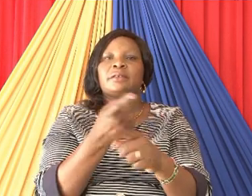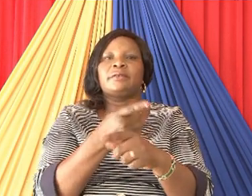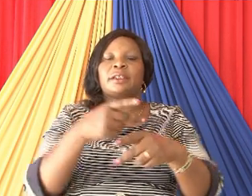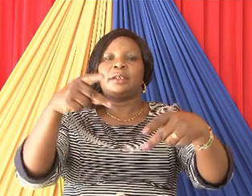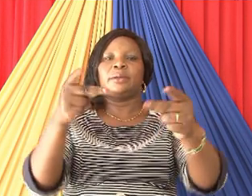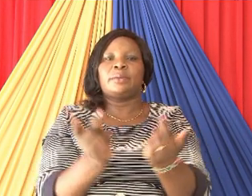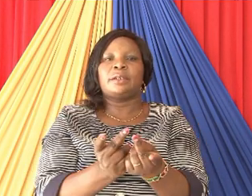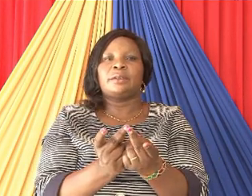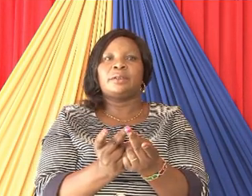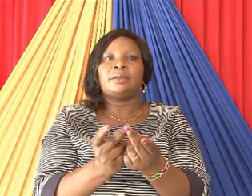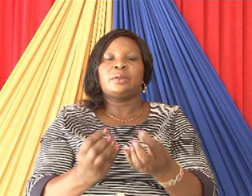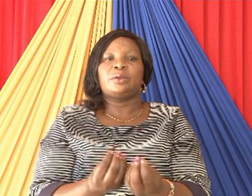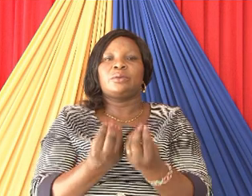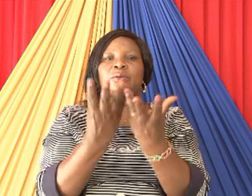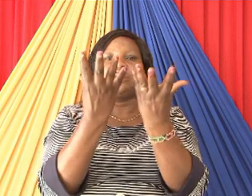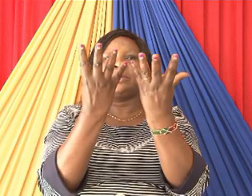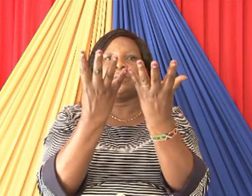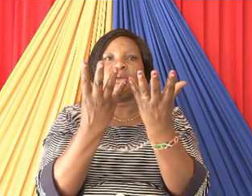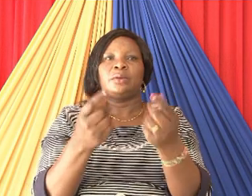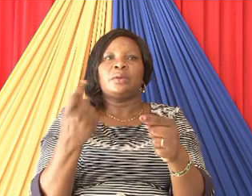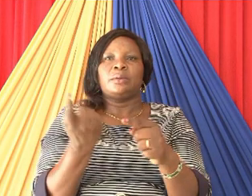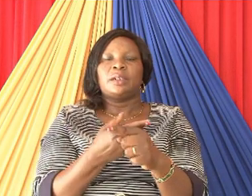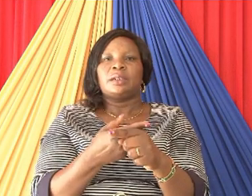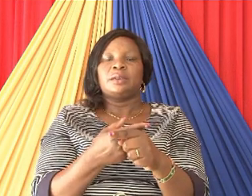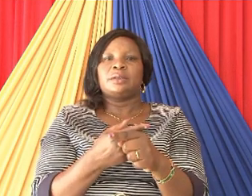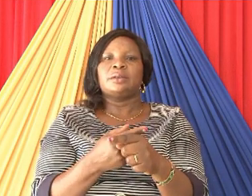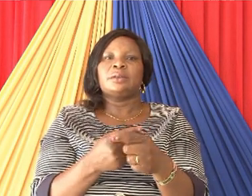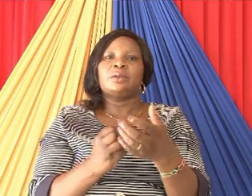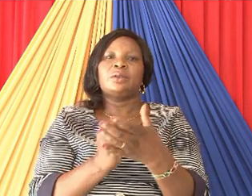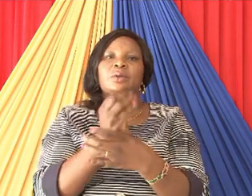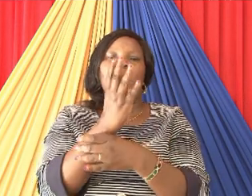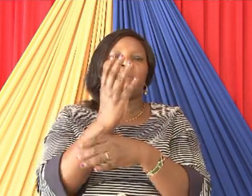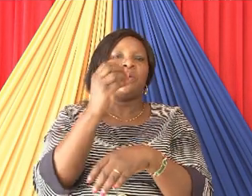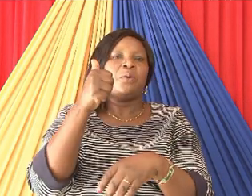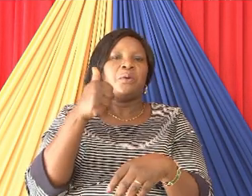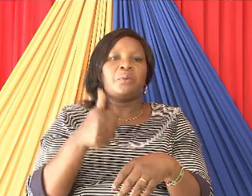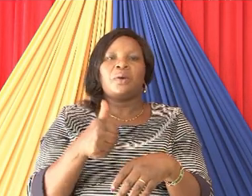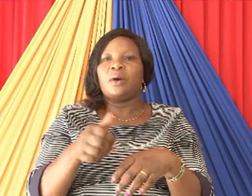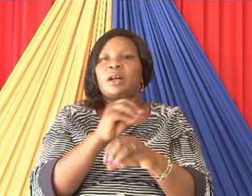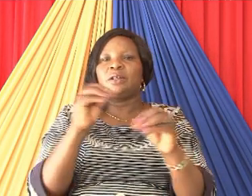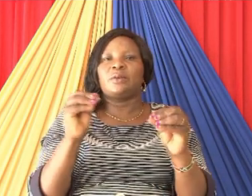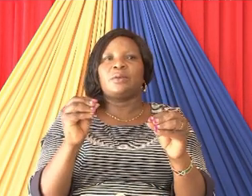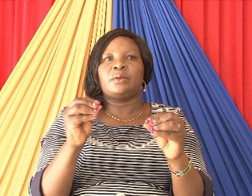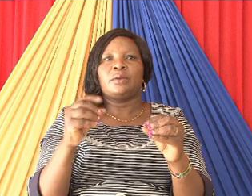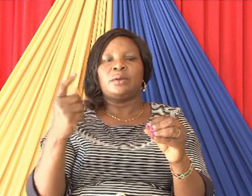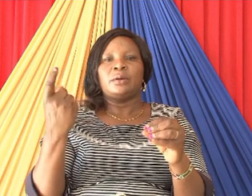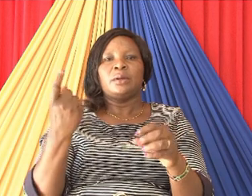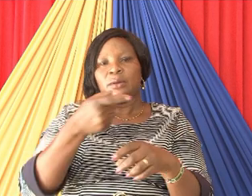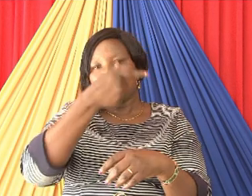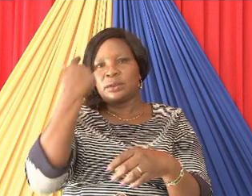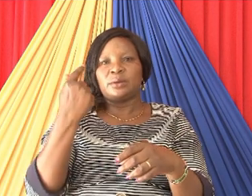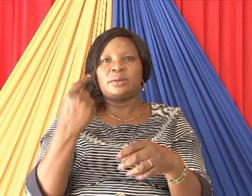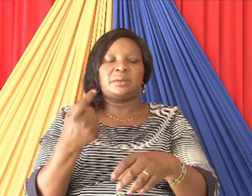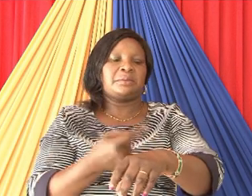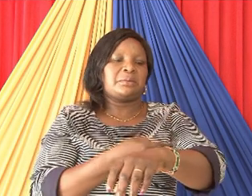zikamea, lakini zikashindwa kumea vizuri kwa maana kulikuwa na miba na magugu ya kila aina. Na